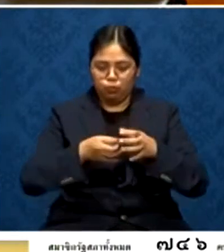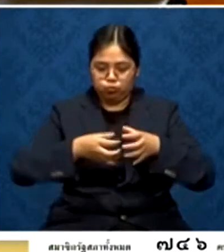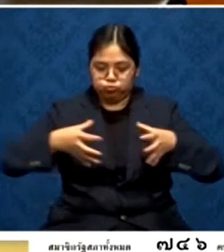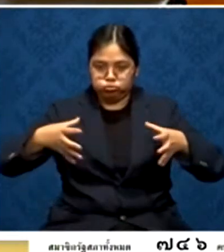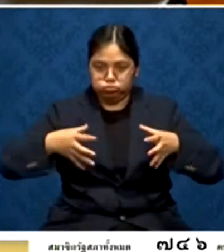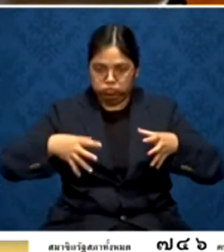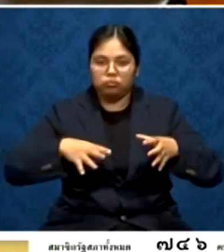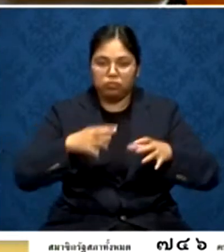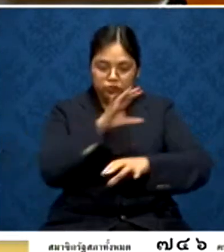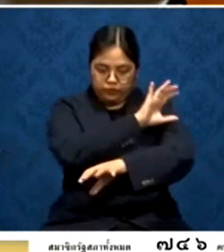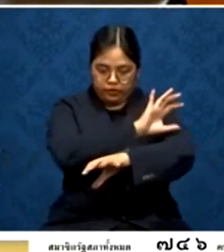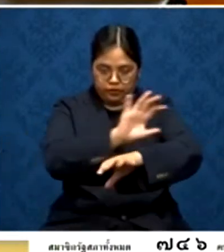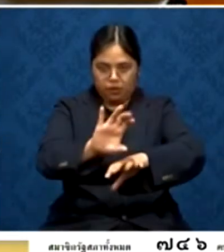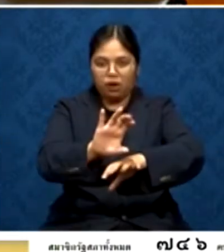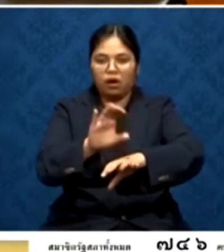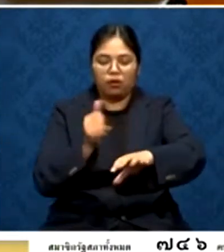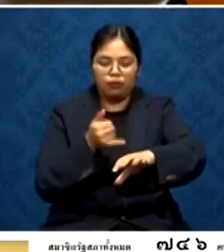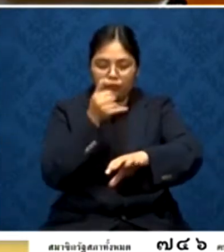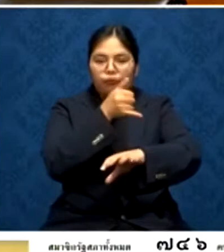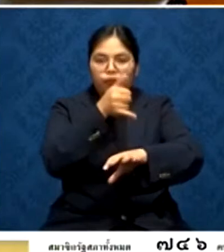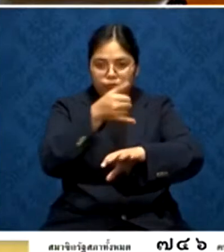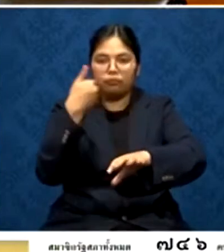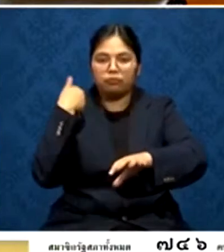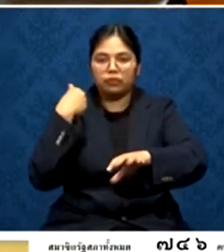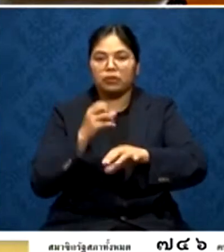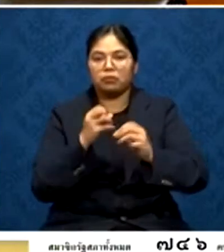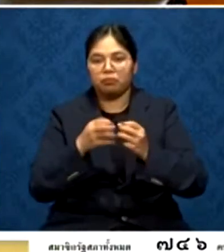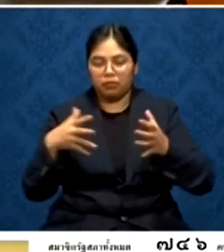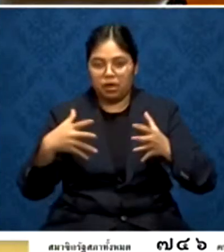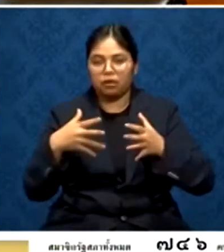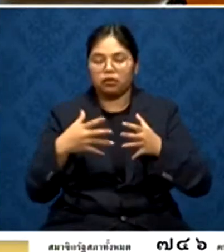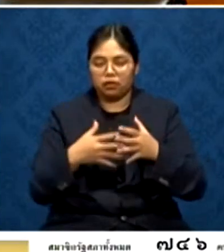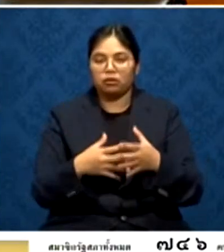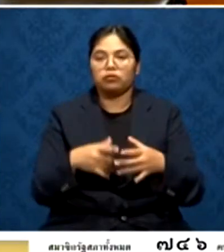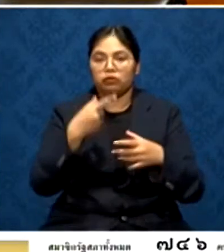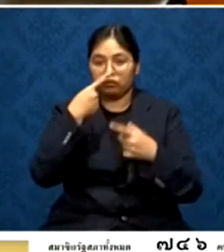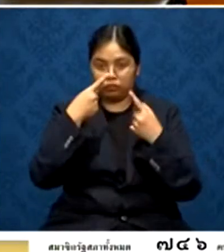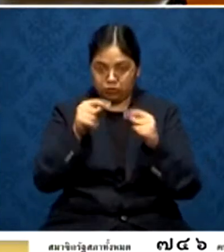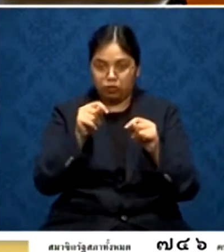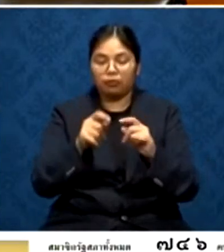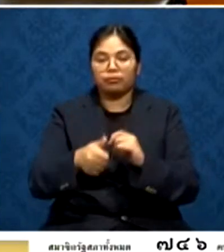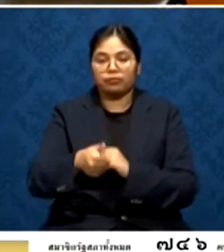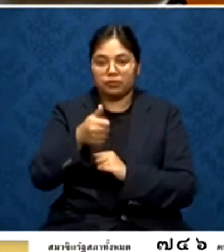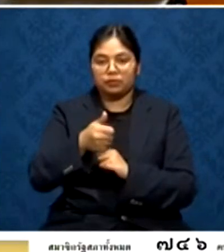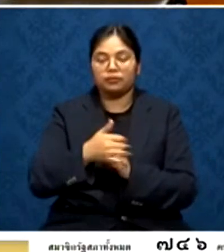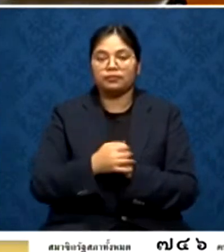อบถามผมใน2คำถามนั้นเดี๋ยวผมจะตอบให้ทราบนะครับ